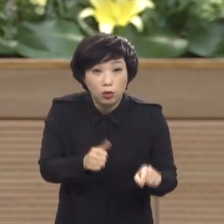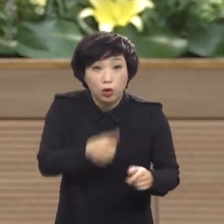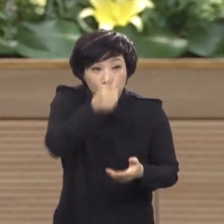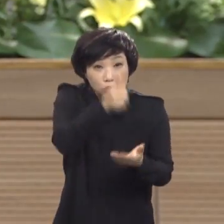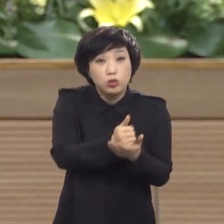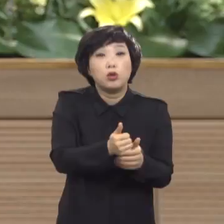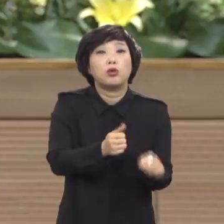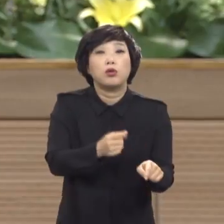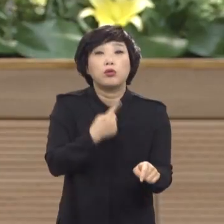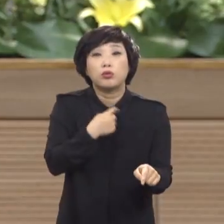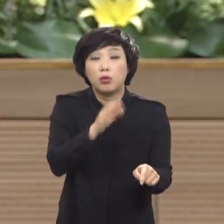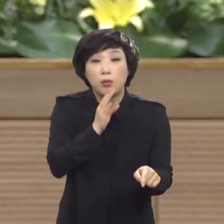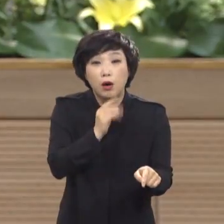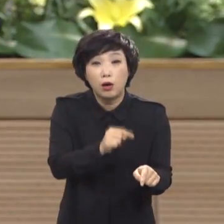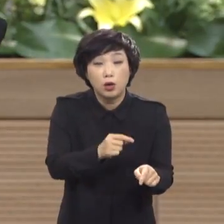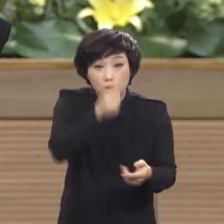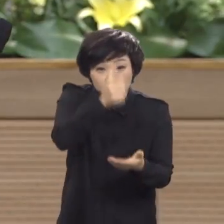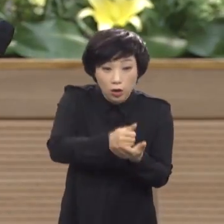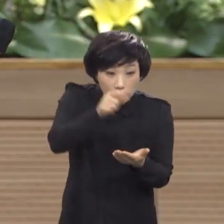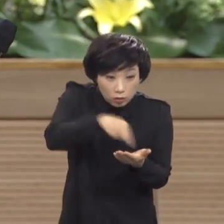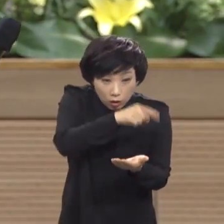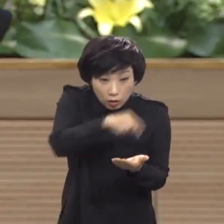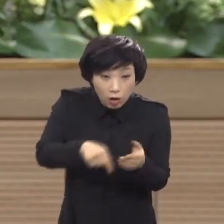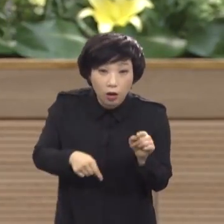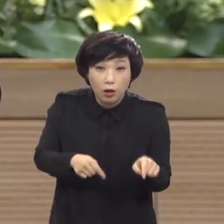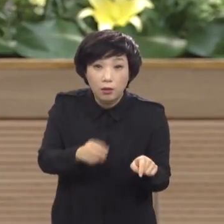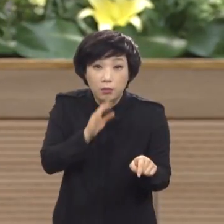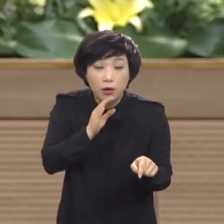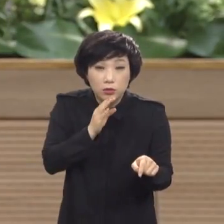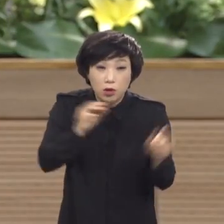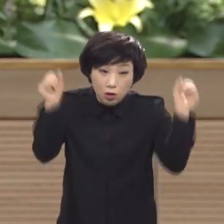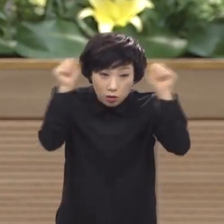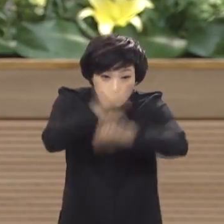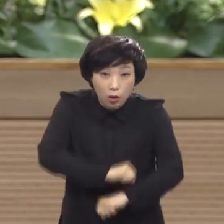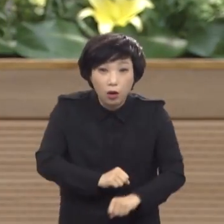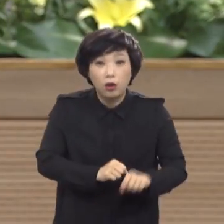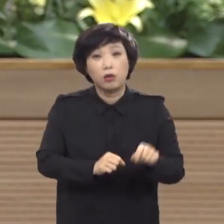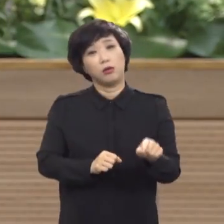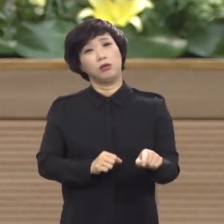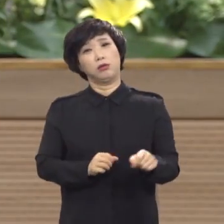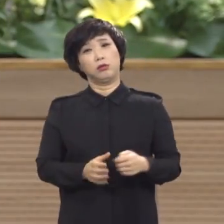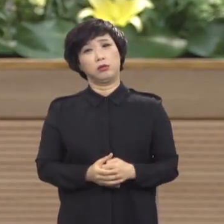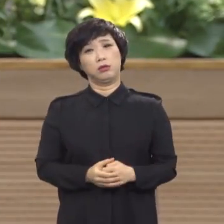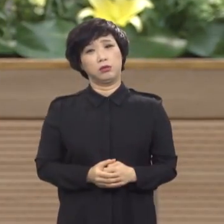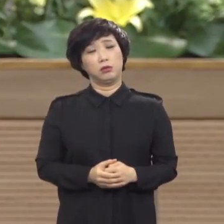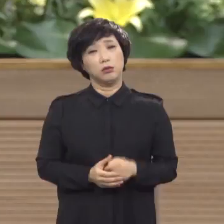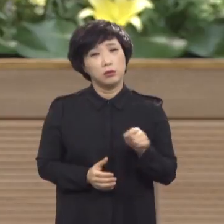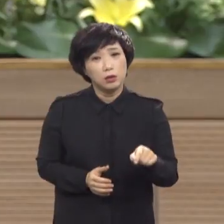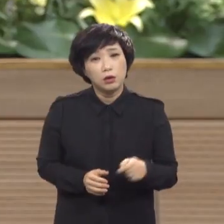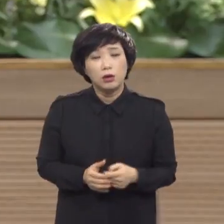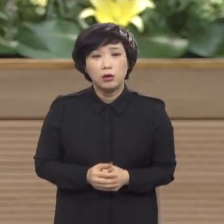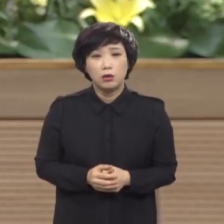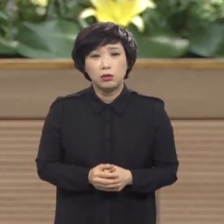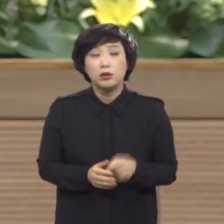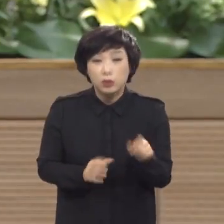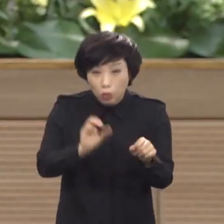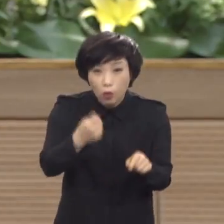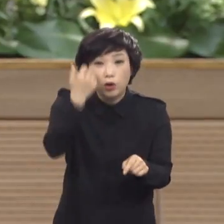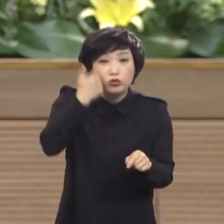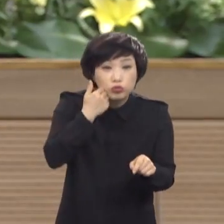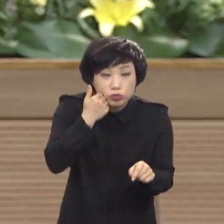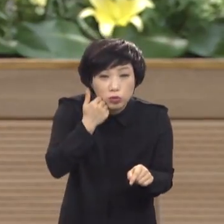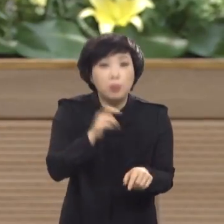죄 아래서 그 죄값으로 멸망하게 되는데, 그렇게 하도록 만드는